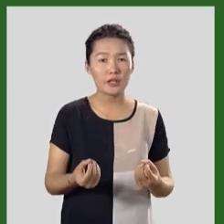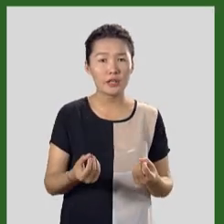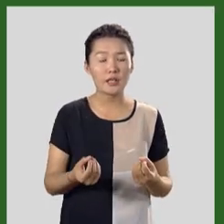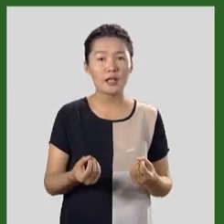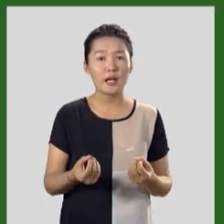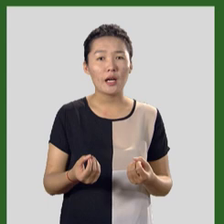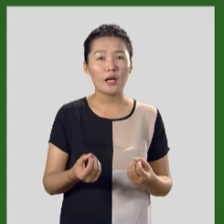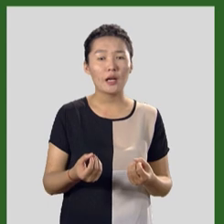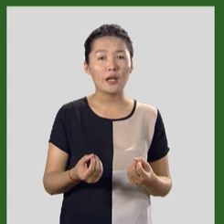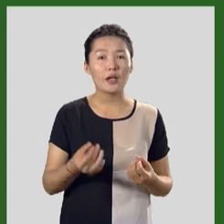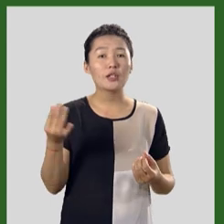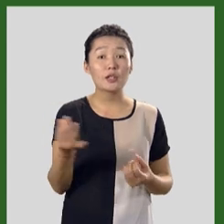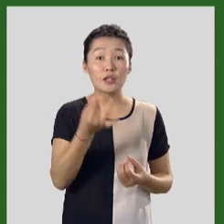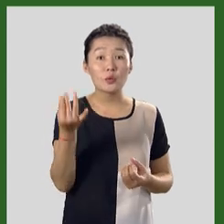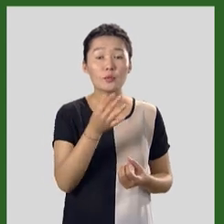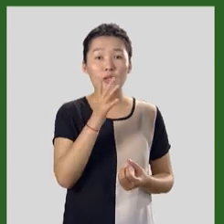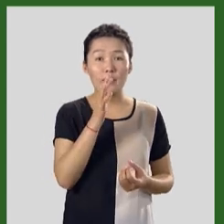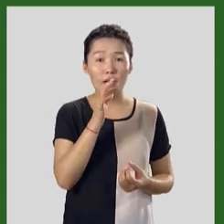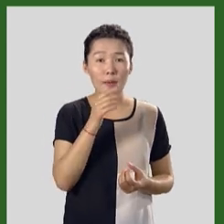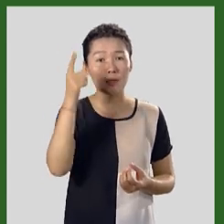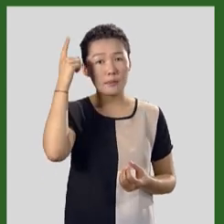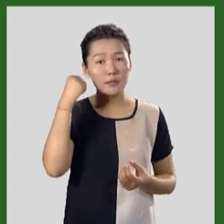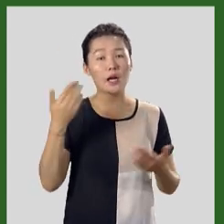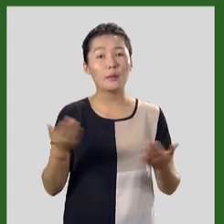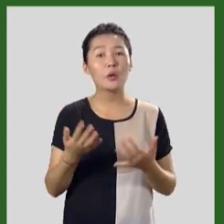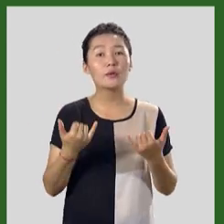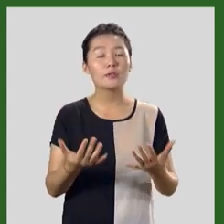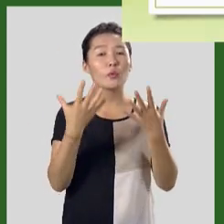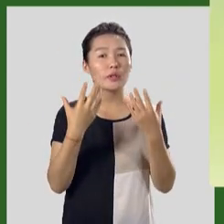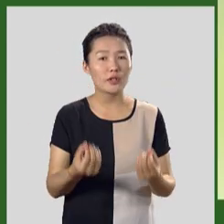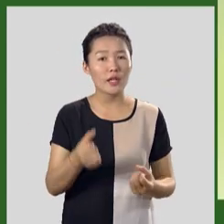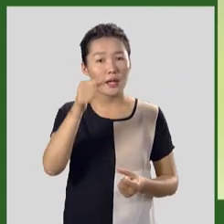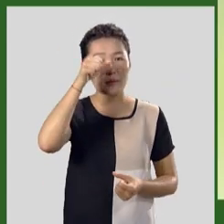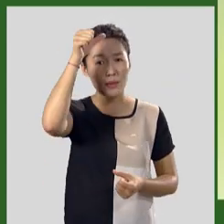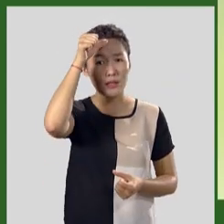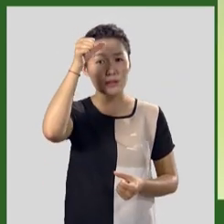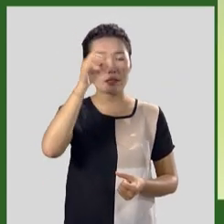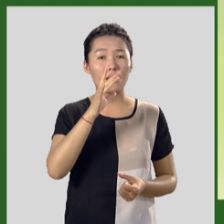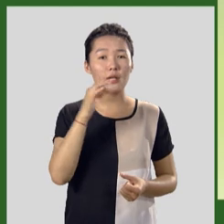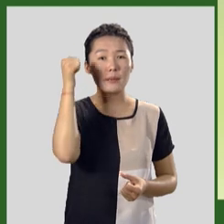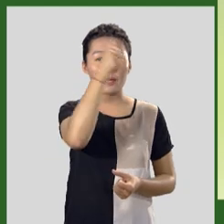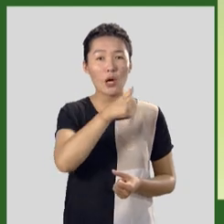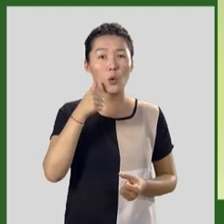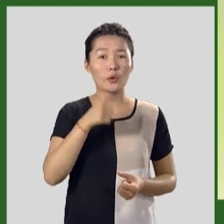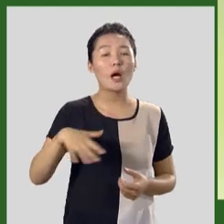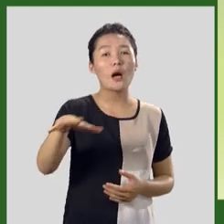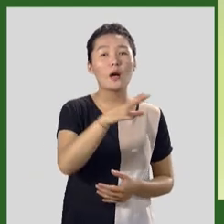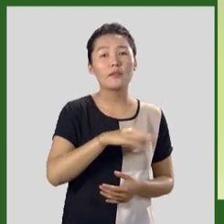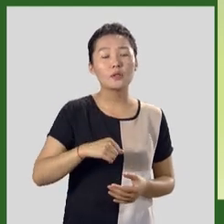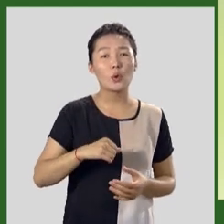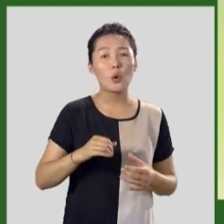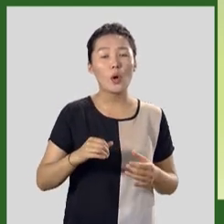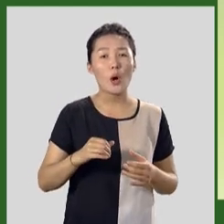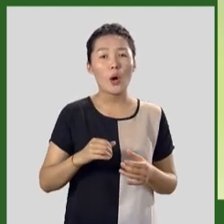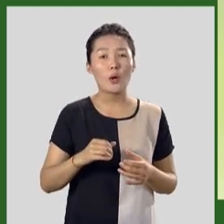Интересуемся временем, знаем, какой сегодня день, месяц, времена года. Все это благодаря тому,